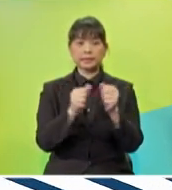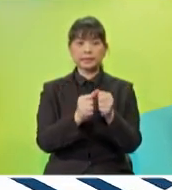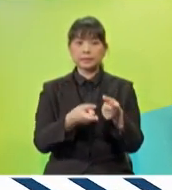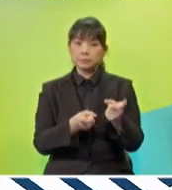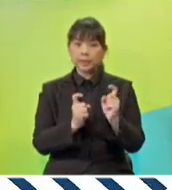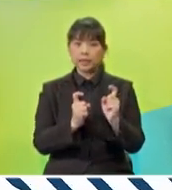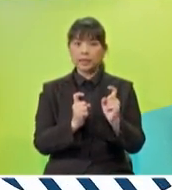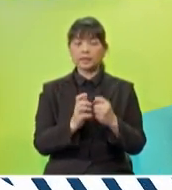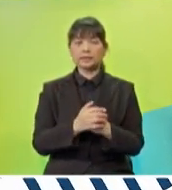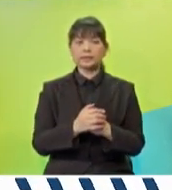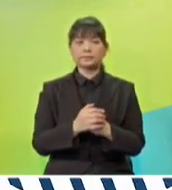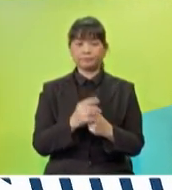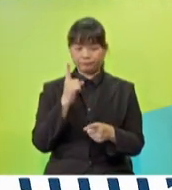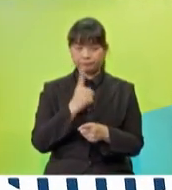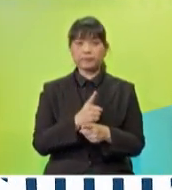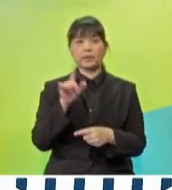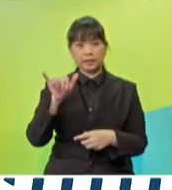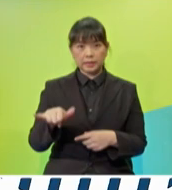ya hebat